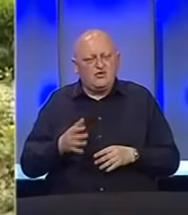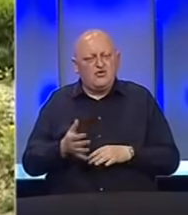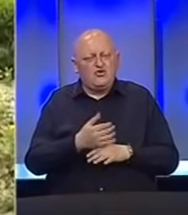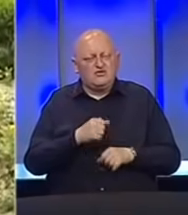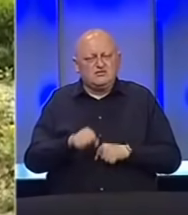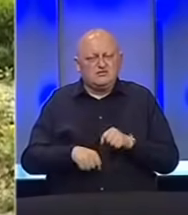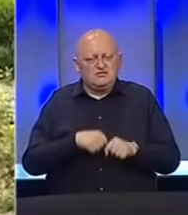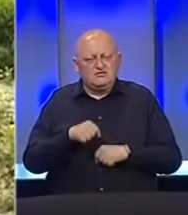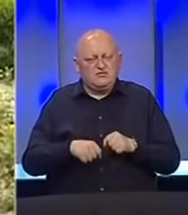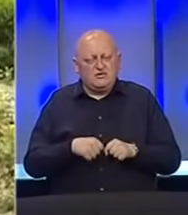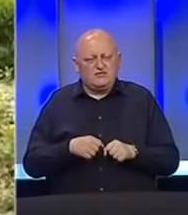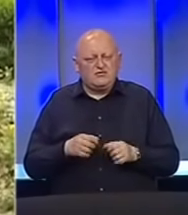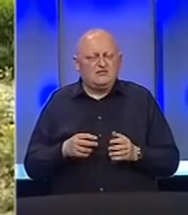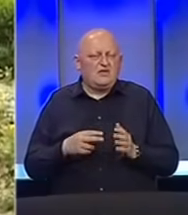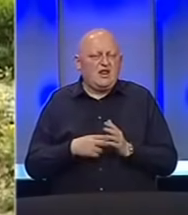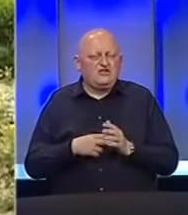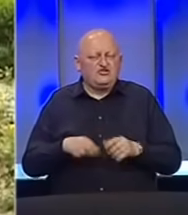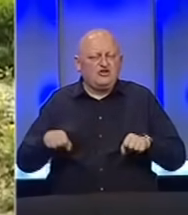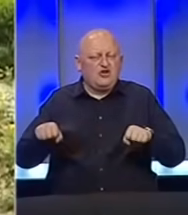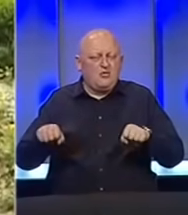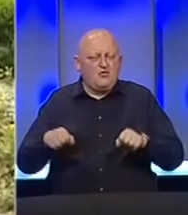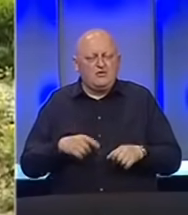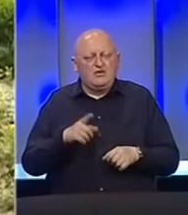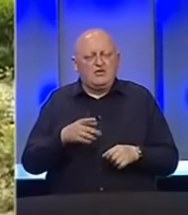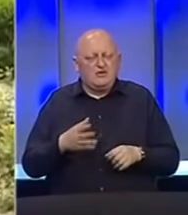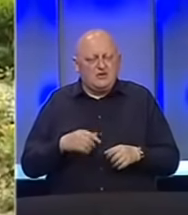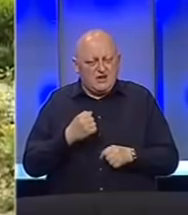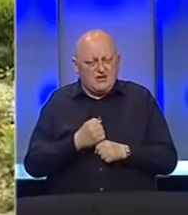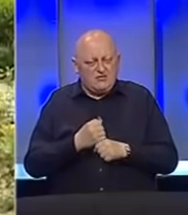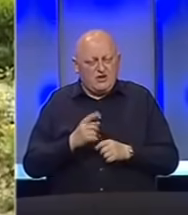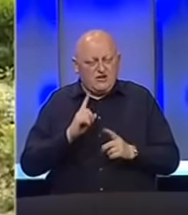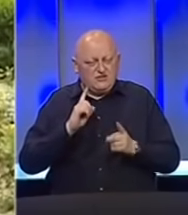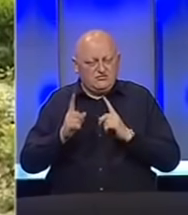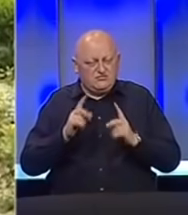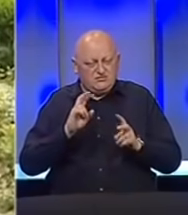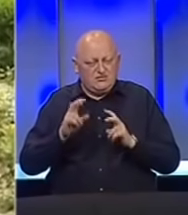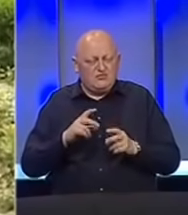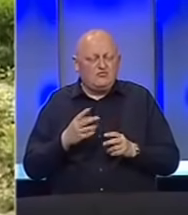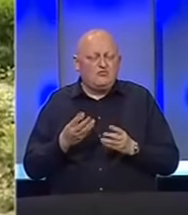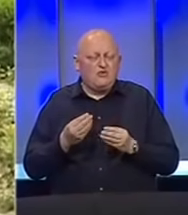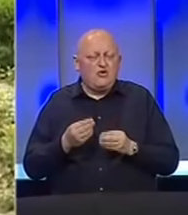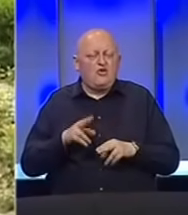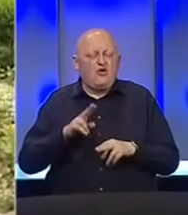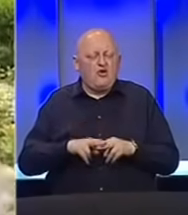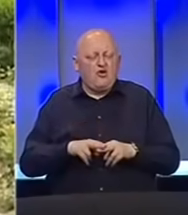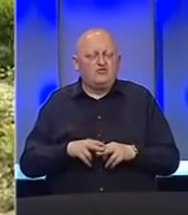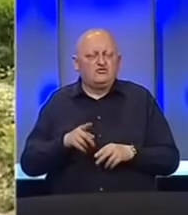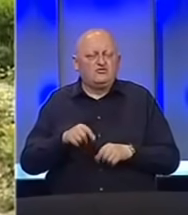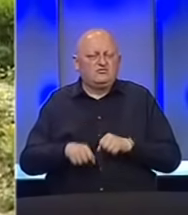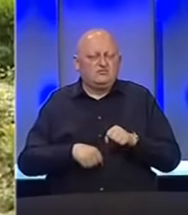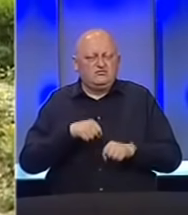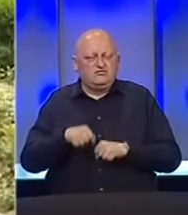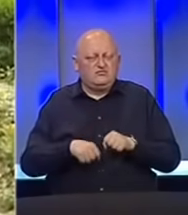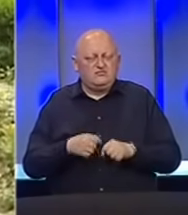koristili biciklo ili električni romobil. No kada je napokon i proradio gradski prijevoz, mnogi su ostali pri ovom i